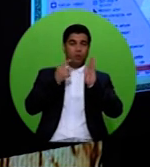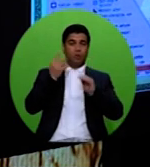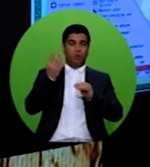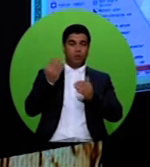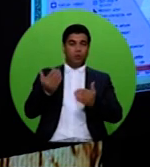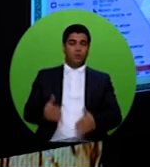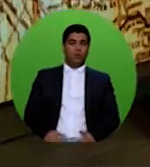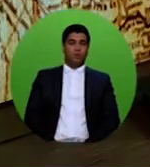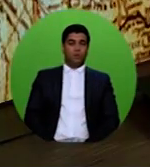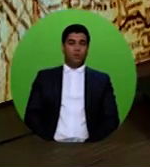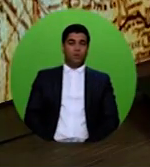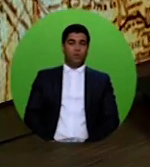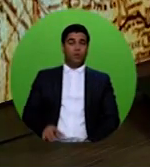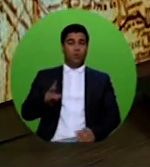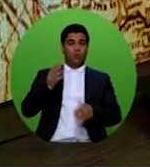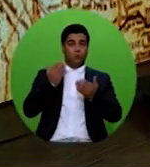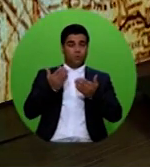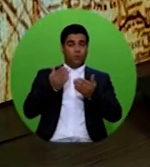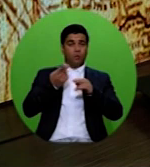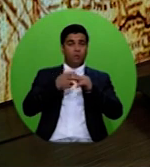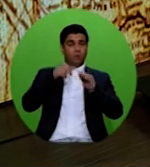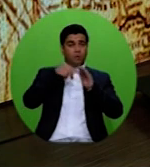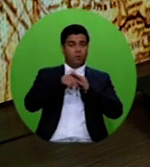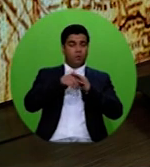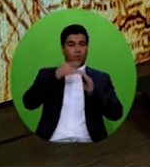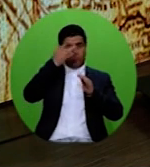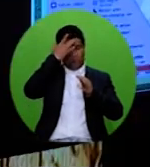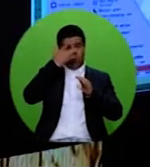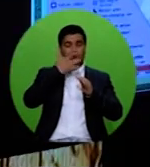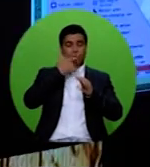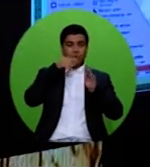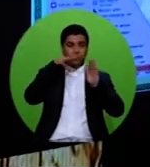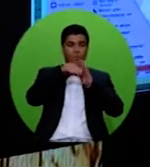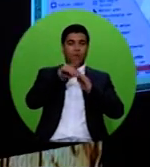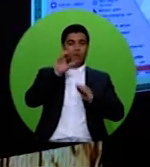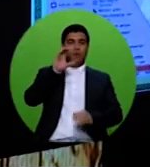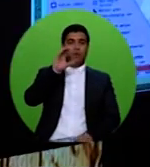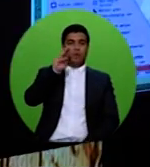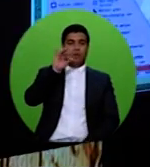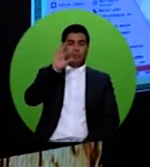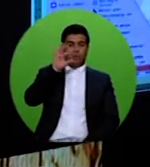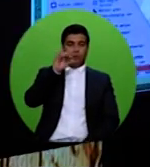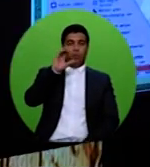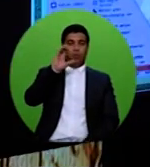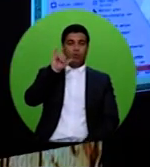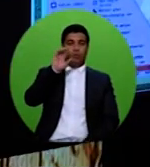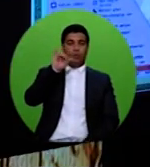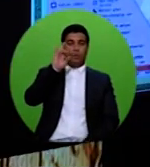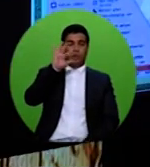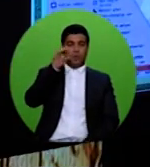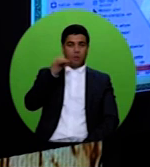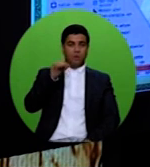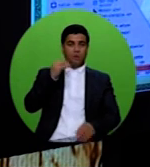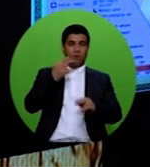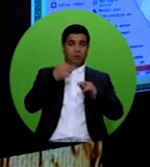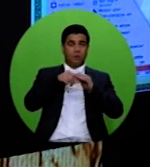28,4 градуса. Но, ребята, летом сюда проникают тропические и субтропические воздушные массы.